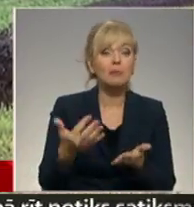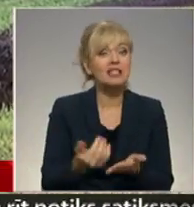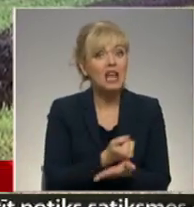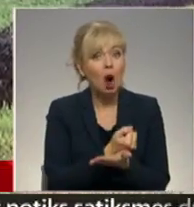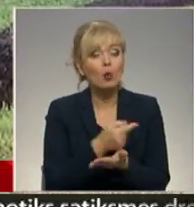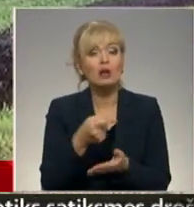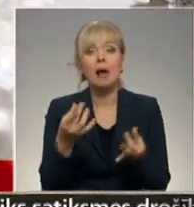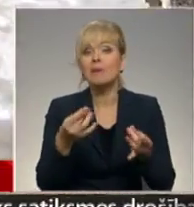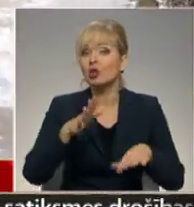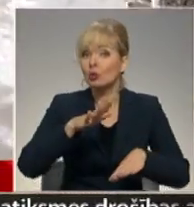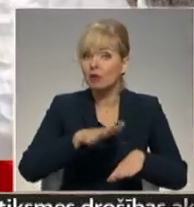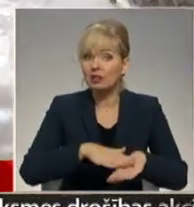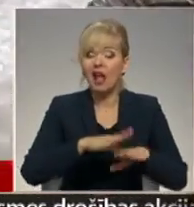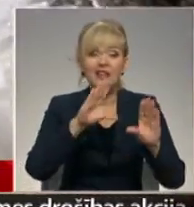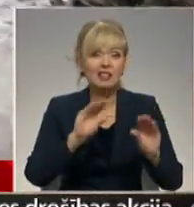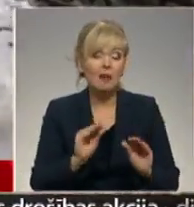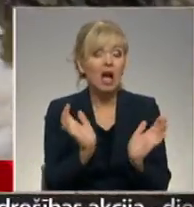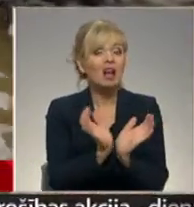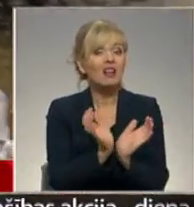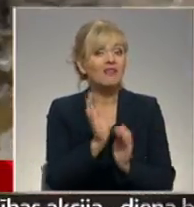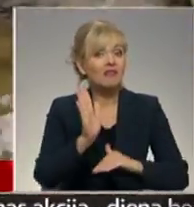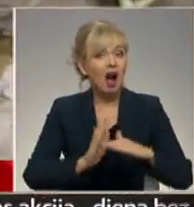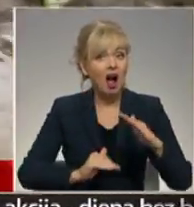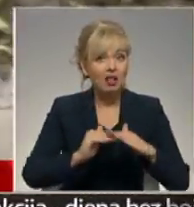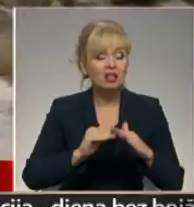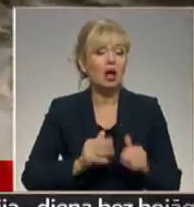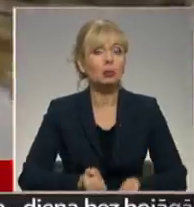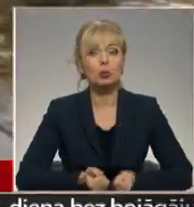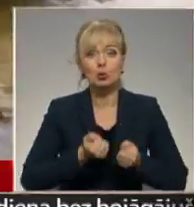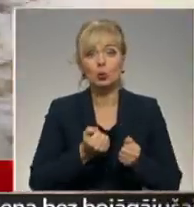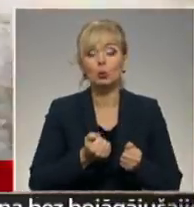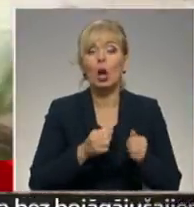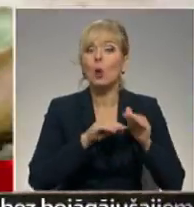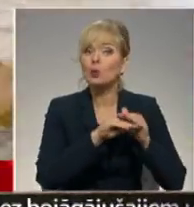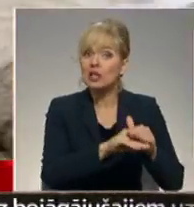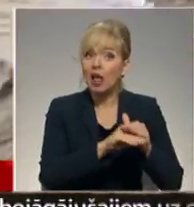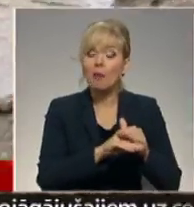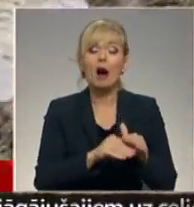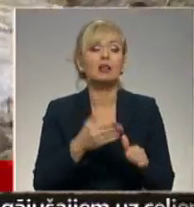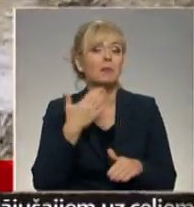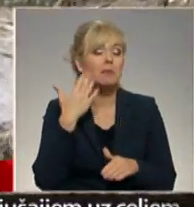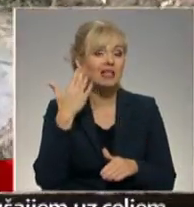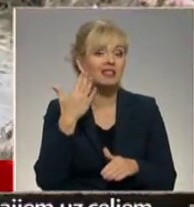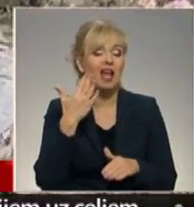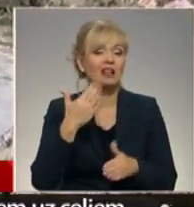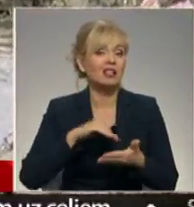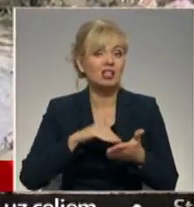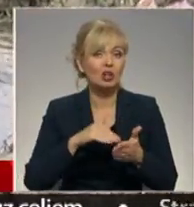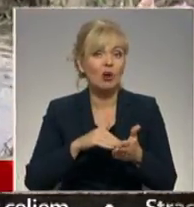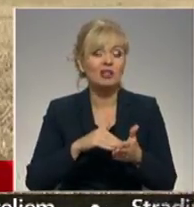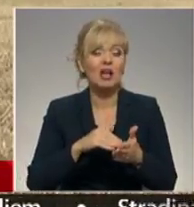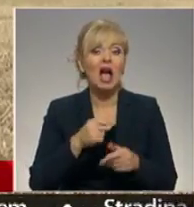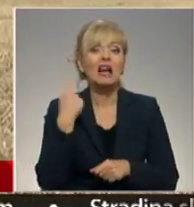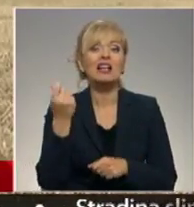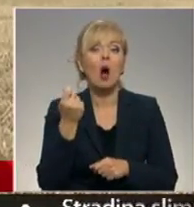turklāt lielā mitruma dēļ samazinās arī kāpostu kvalitāte, un tos varētu būt grūtāk uzglabāt. Tikpat bezcerīga situācija šobrīd arī ar kviešu